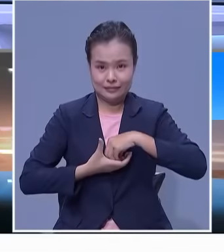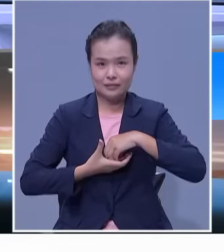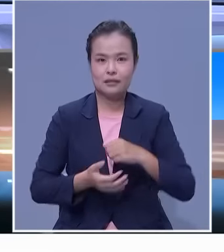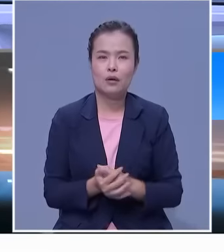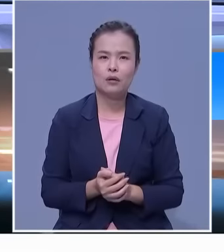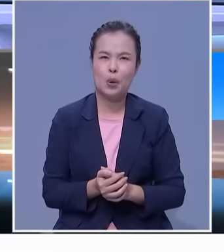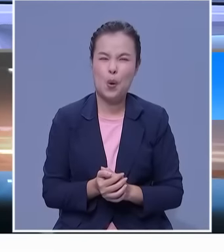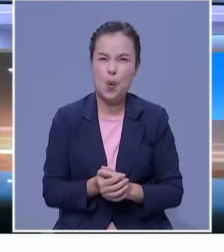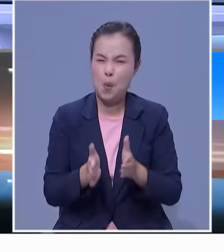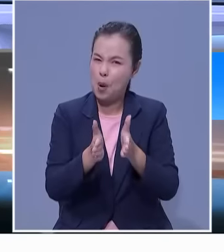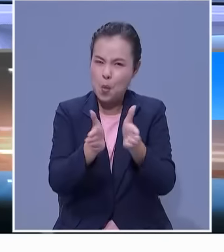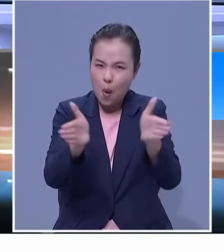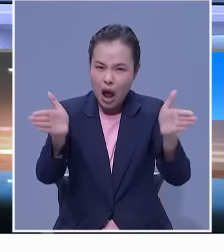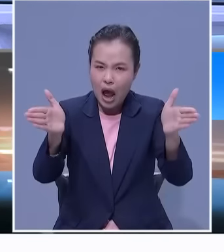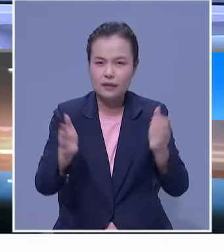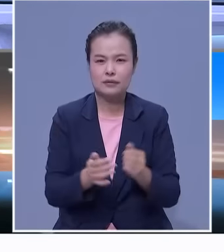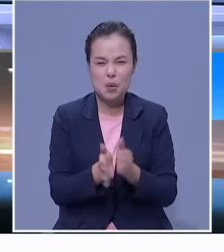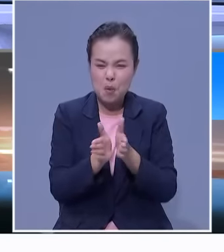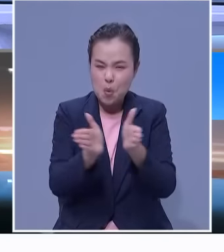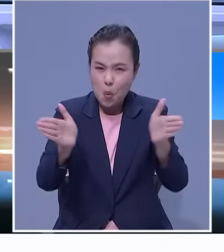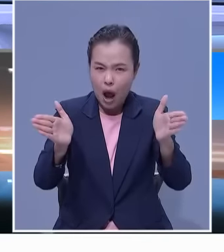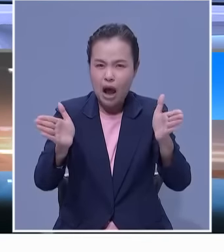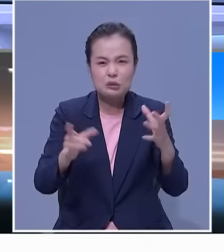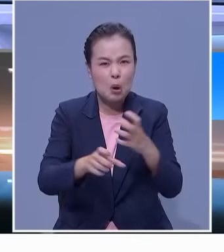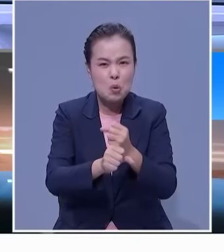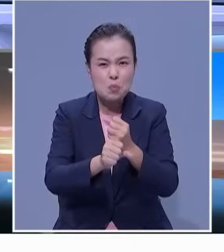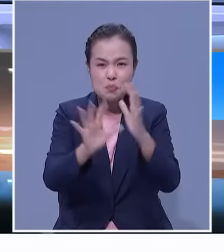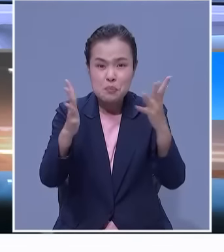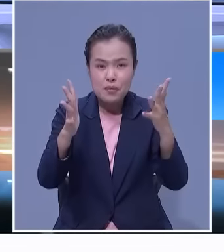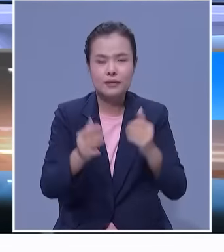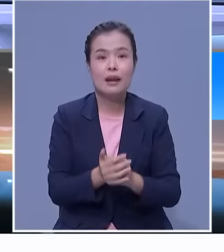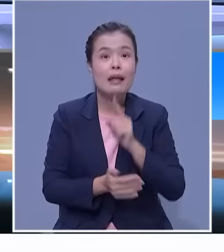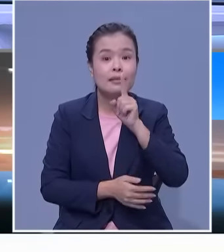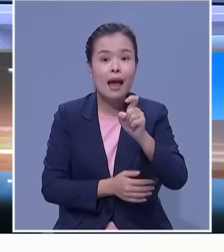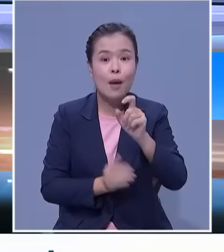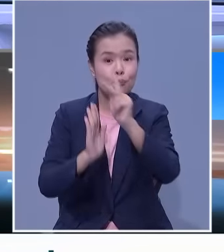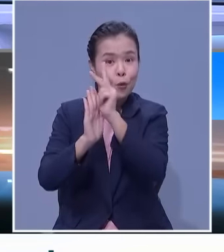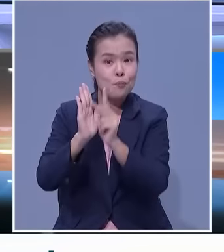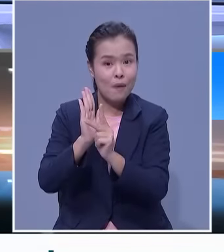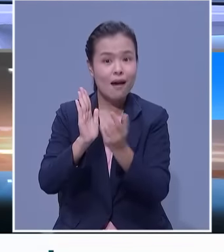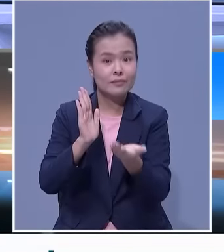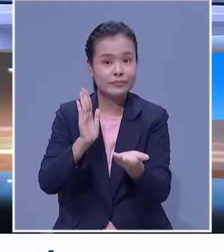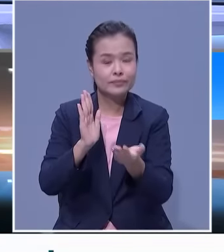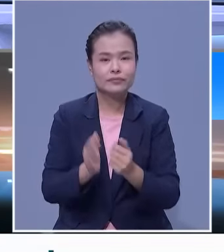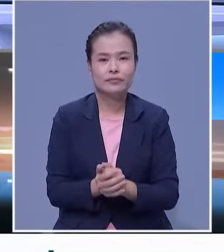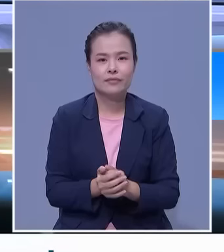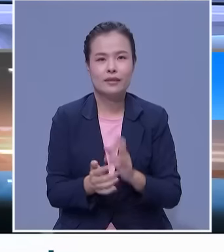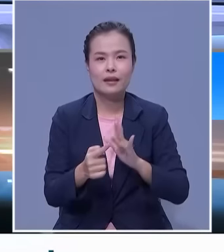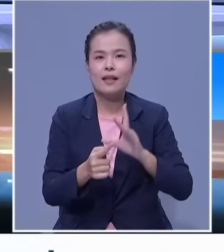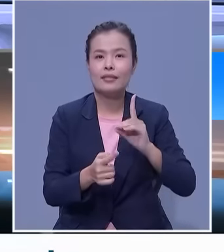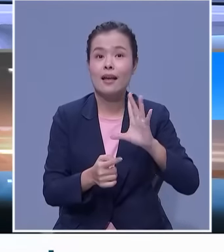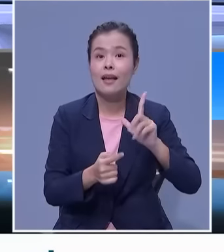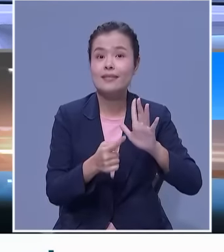โอหลายคนบอกมันกว้างมากคุณน้องการตีความนี่มันกว้างมากจริงๆนะฮะเราไปถามนักกฎหมายหน่อยดีกว่าอาจารย์เดชา